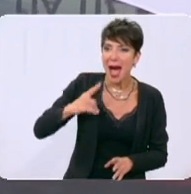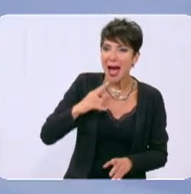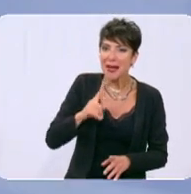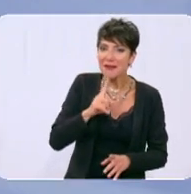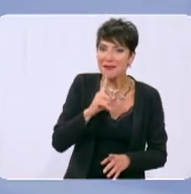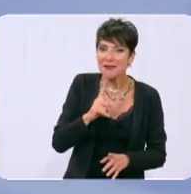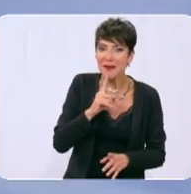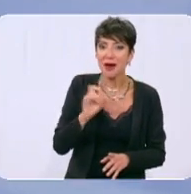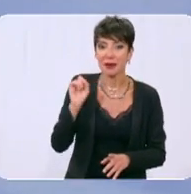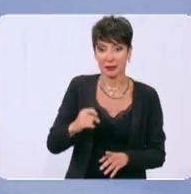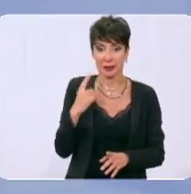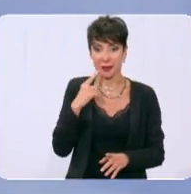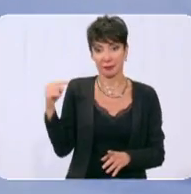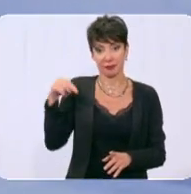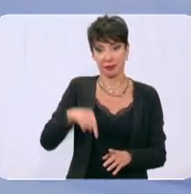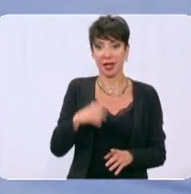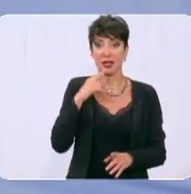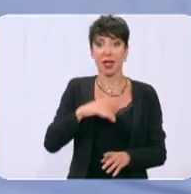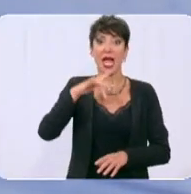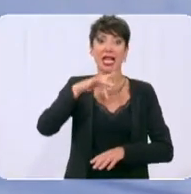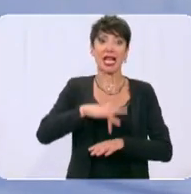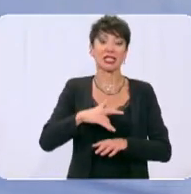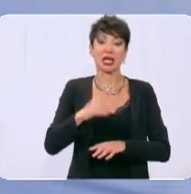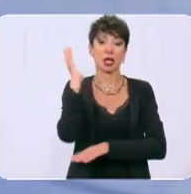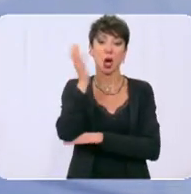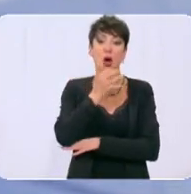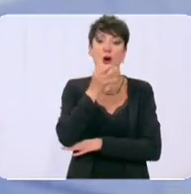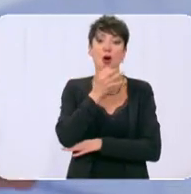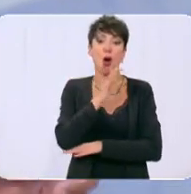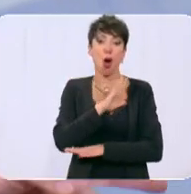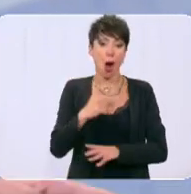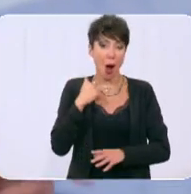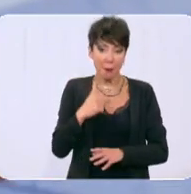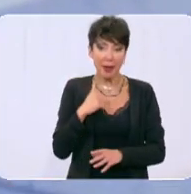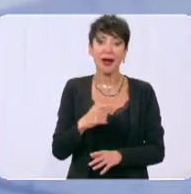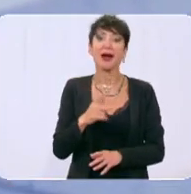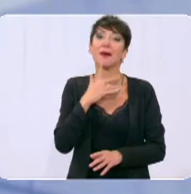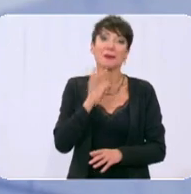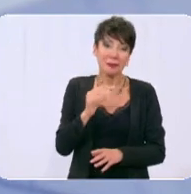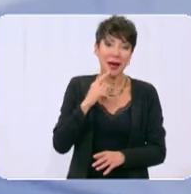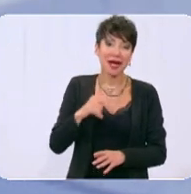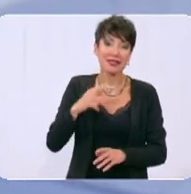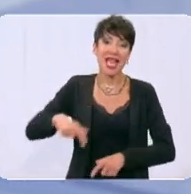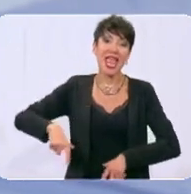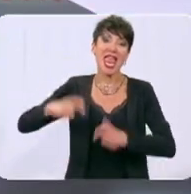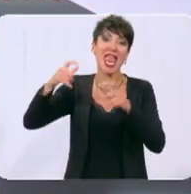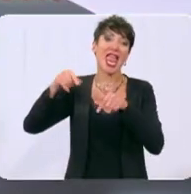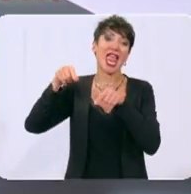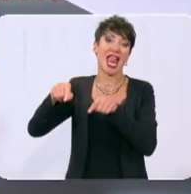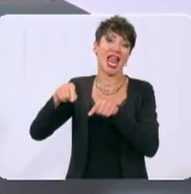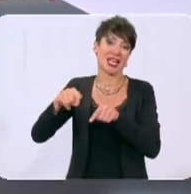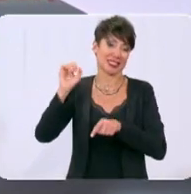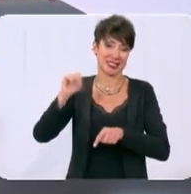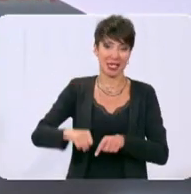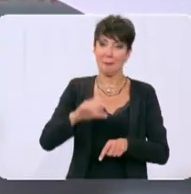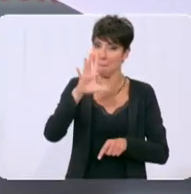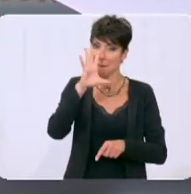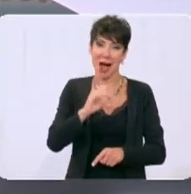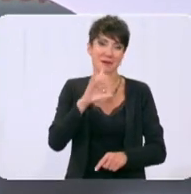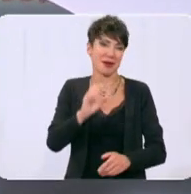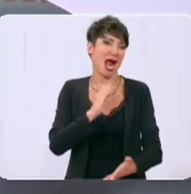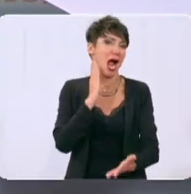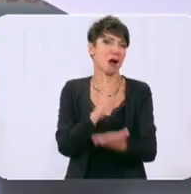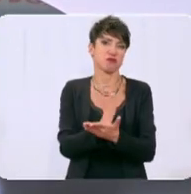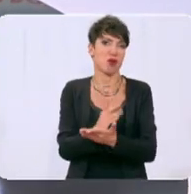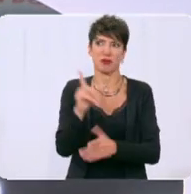βρέθηκα και για ένα λόγο. Είχα την κεντρική ομιλία μου προς τους ηλίους της Αθήνας ή προς τους Αθηναίους της Ηλίας. Πράγματι, πήρα αυτή την απόφαση, εξέπληξε πολλούς. Αν